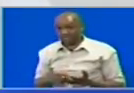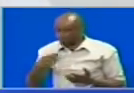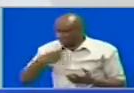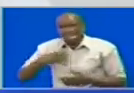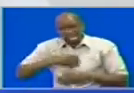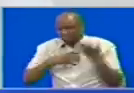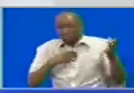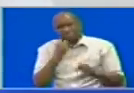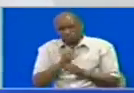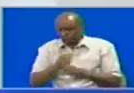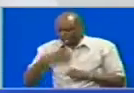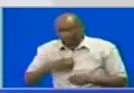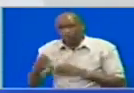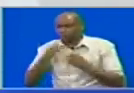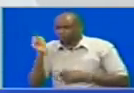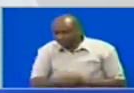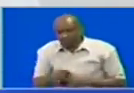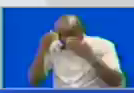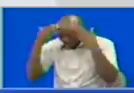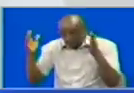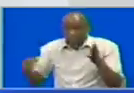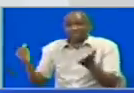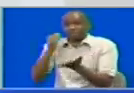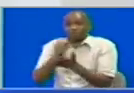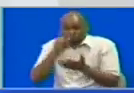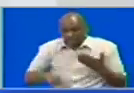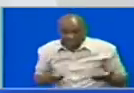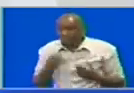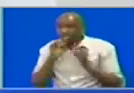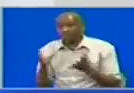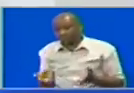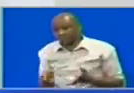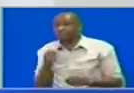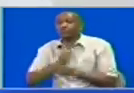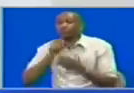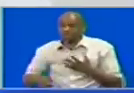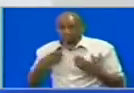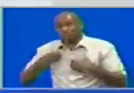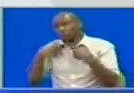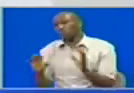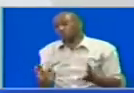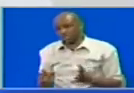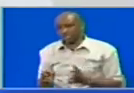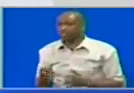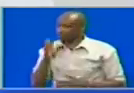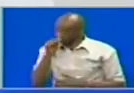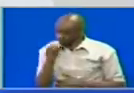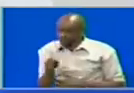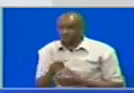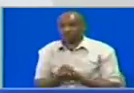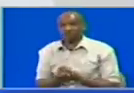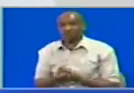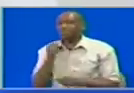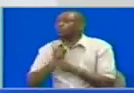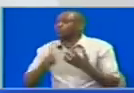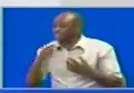nimechukua leave. Leave yangu inaenda kuisha. Sijajua nachukuliwa. Alafu kazi niipoteze. Itakuwa ni hasara kwangu. Nikamuuliza mkubwa mambo yetu